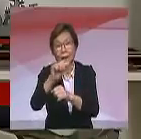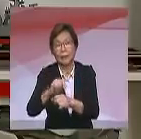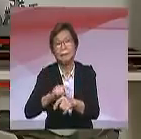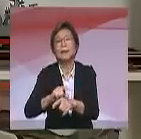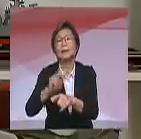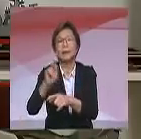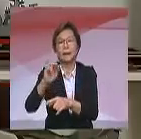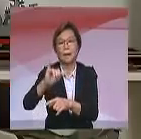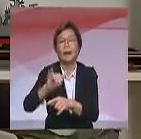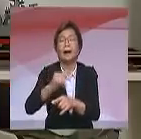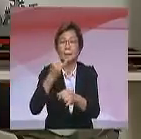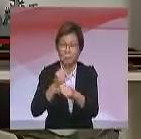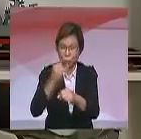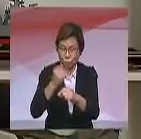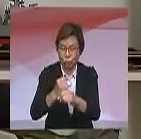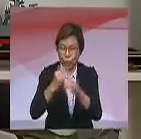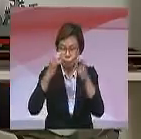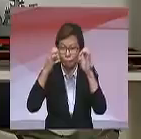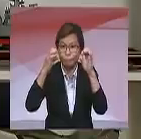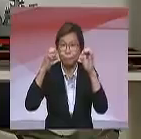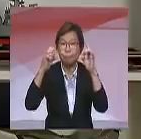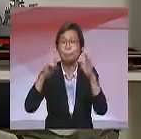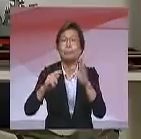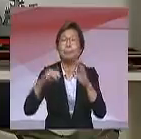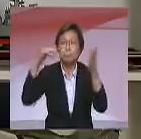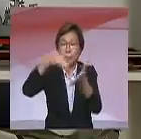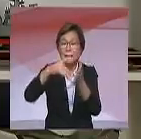pengajian tinggi swasta di seluruh negara.